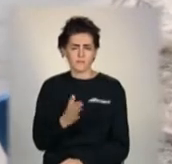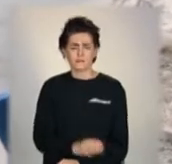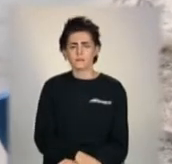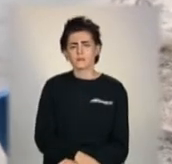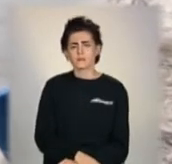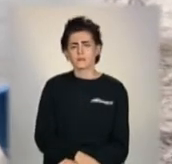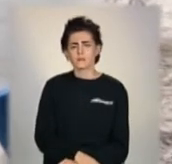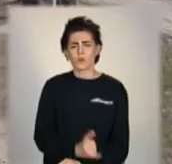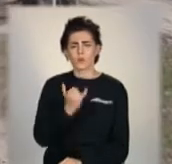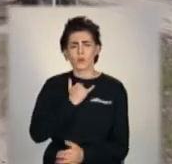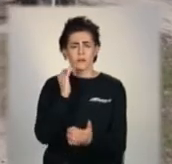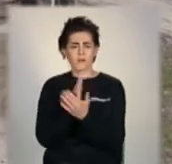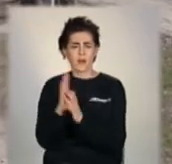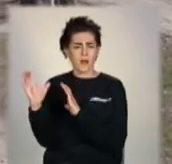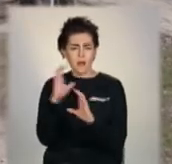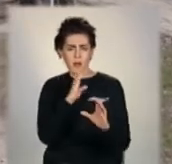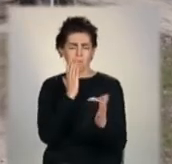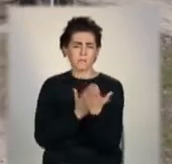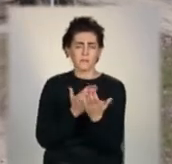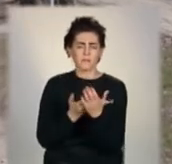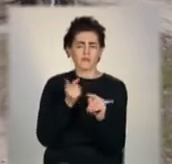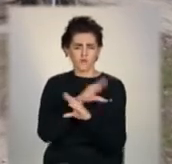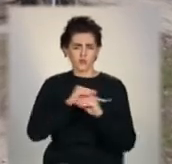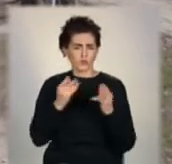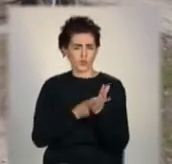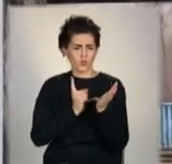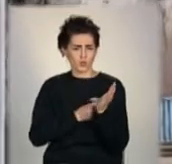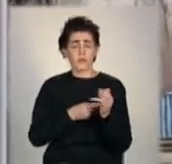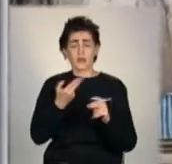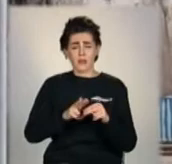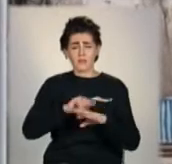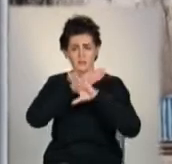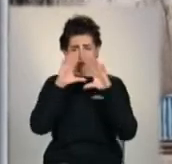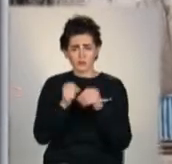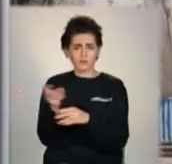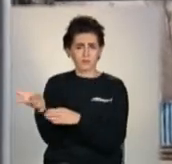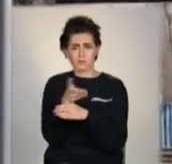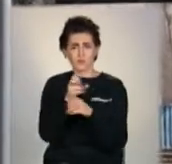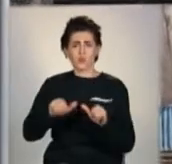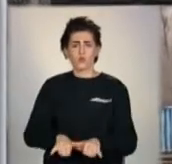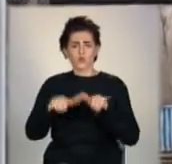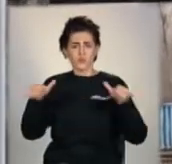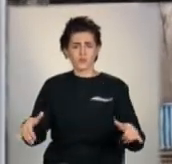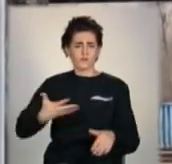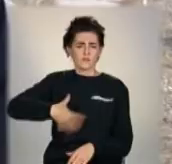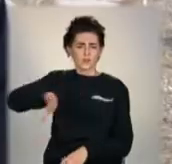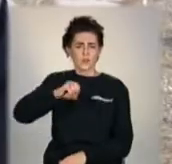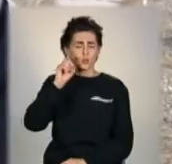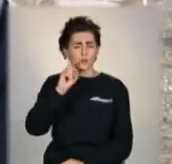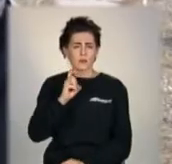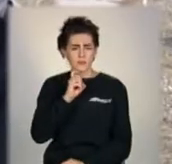моменти, у нас є камера. Кількість ділянок, на яких патрульні вимірюють швидкість за допомогою трукамів, збільшилася по всій Україні.